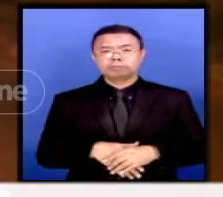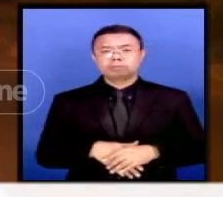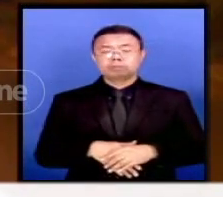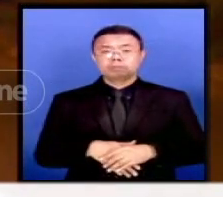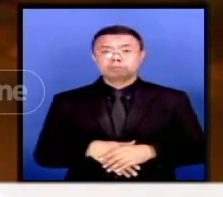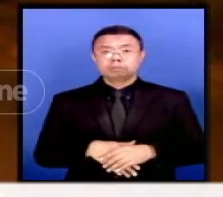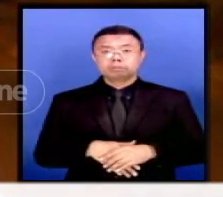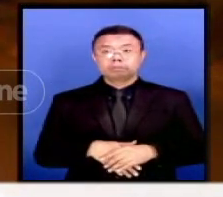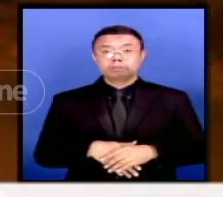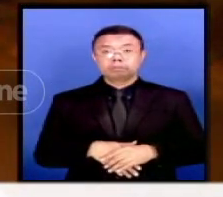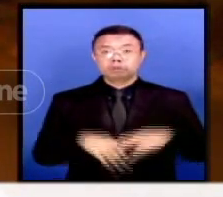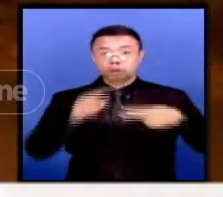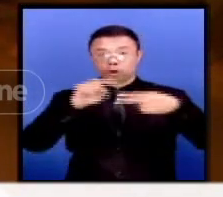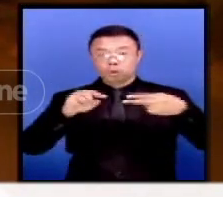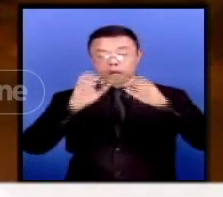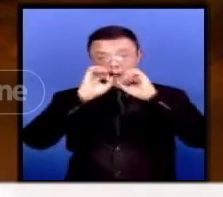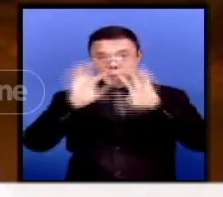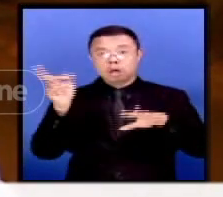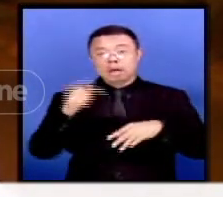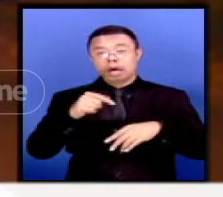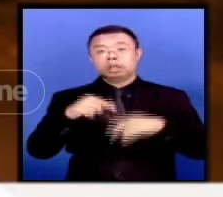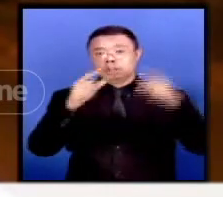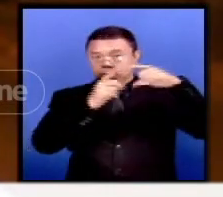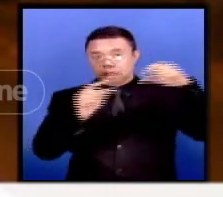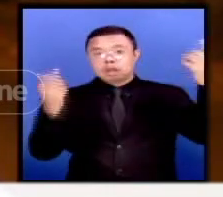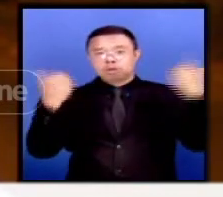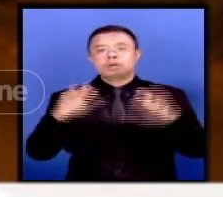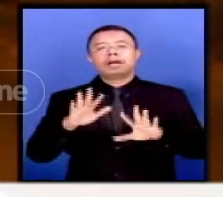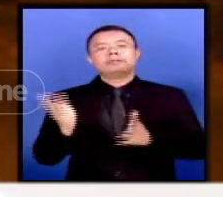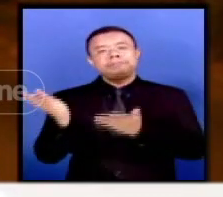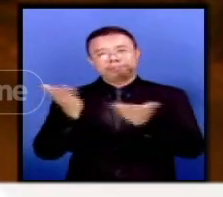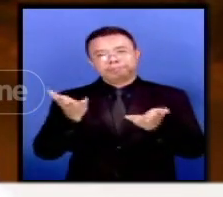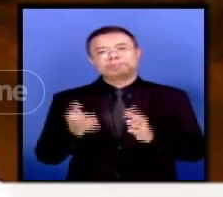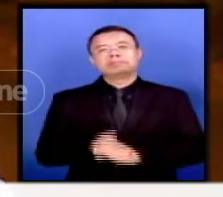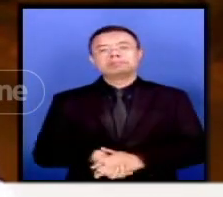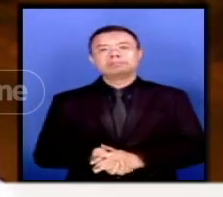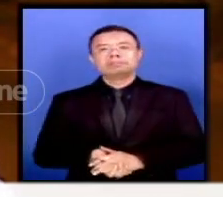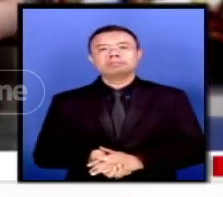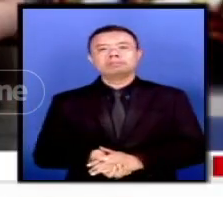Ya, demikian Yasmin, sejumlah informasi dari Pulau Sumatera. Saya kembalikan ke Anda di Jakarta.